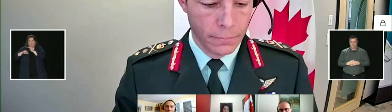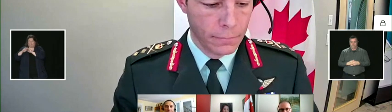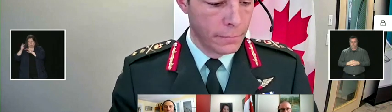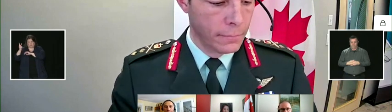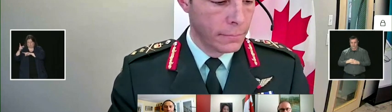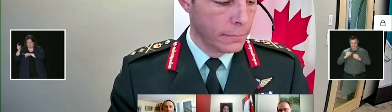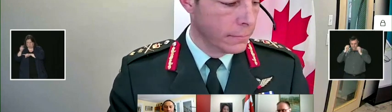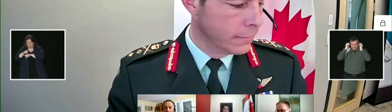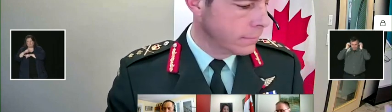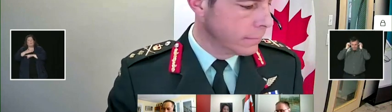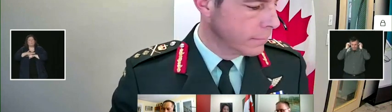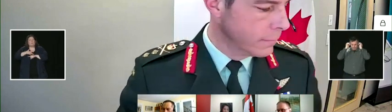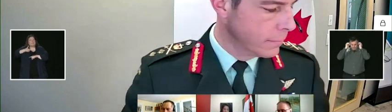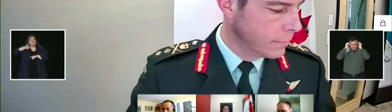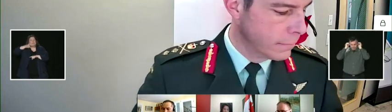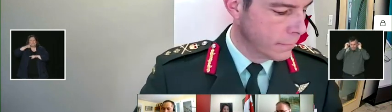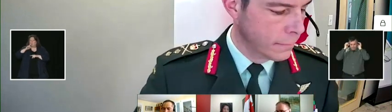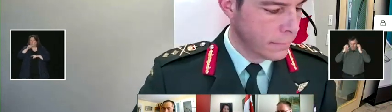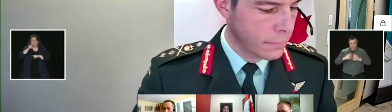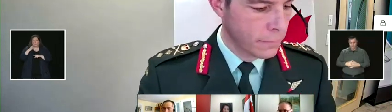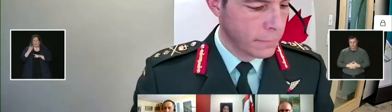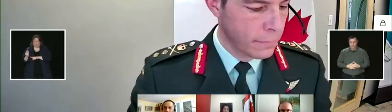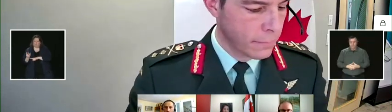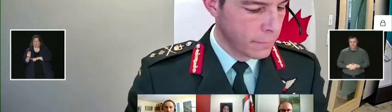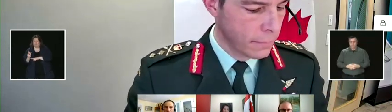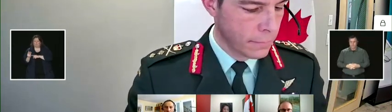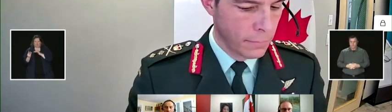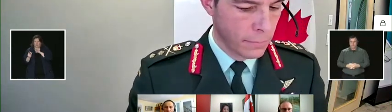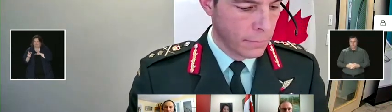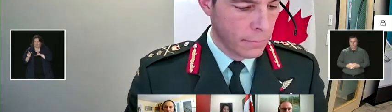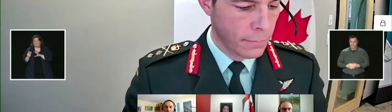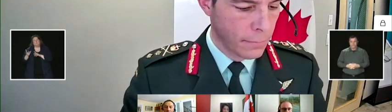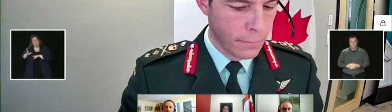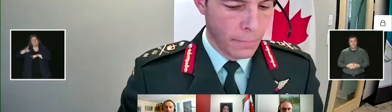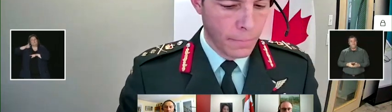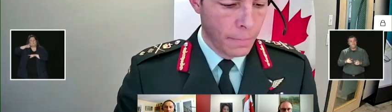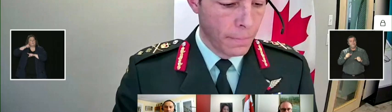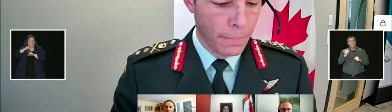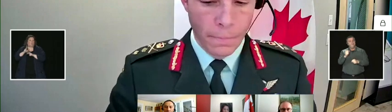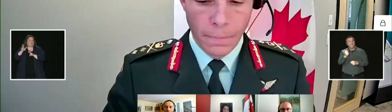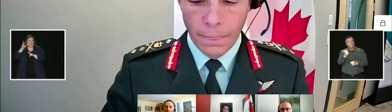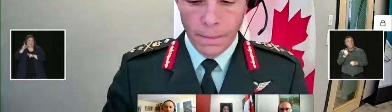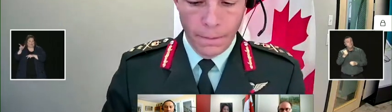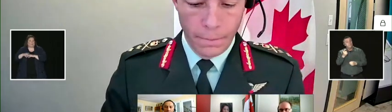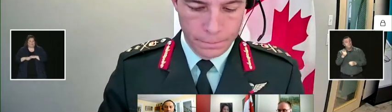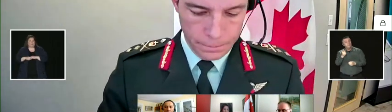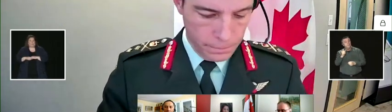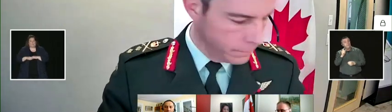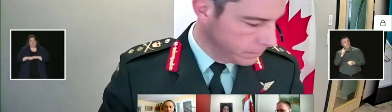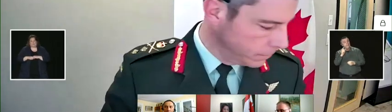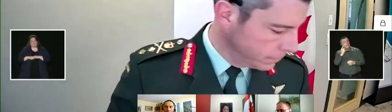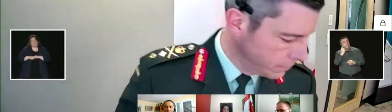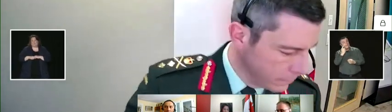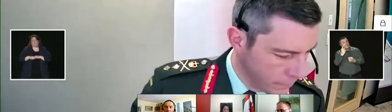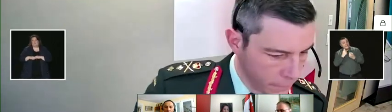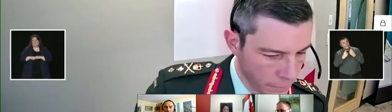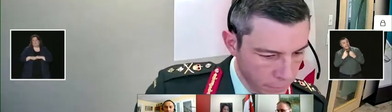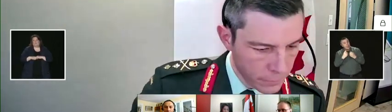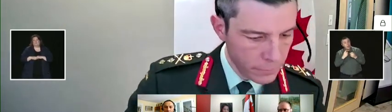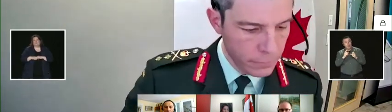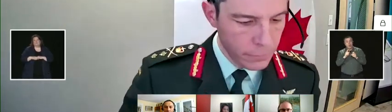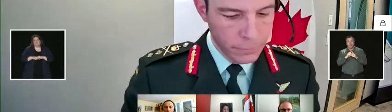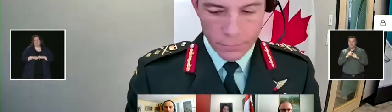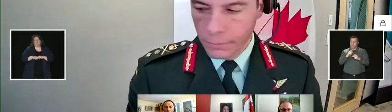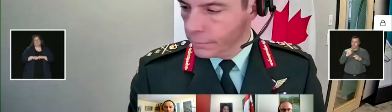or a headset rather than the speakerphone so we can hear you properly. Vous pouvez poser vos questions, une question et une question